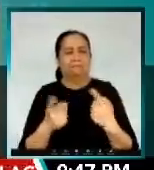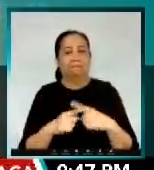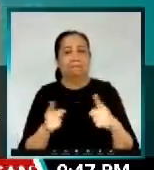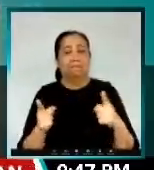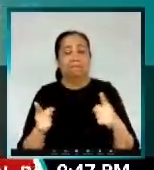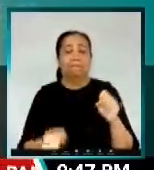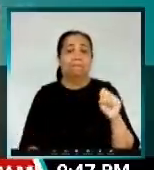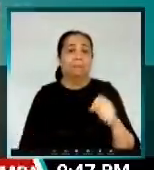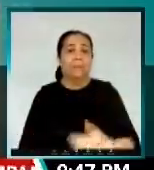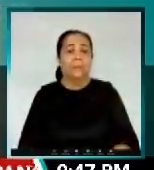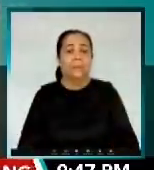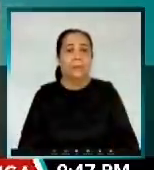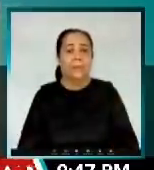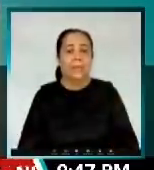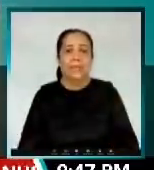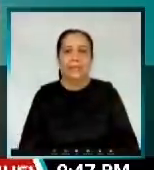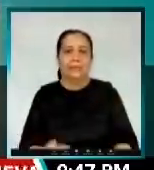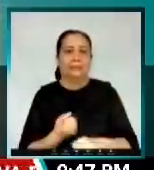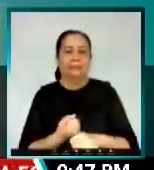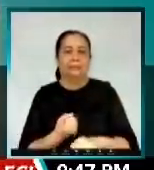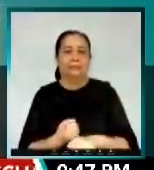sakit pa rin. So,